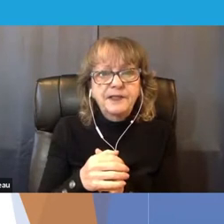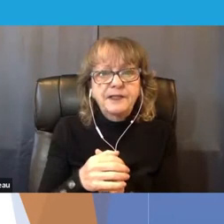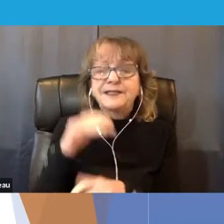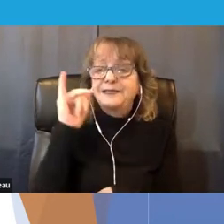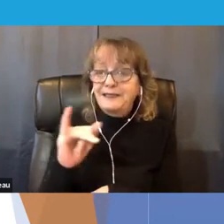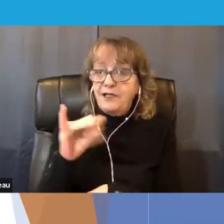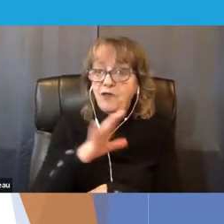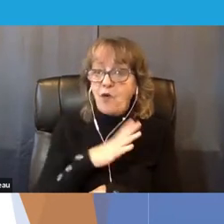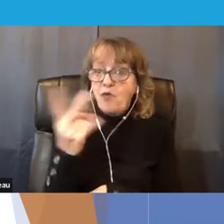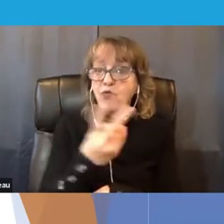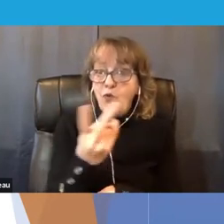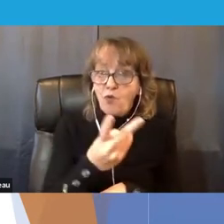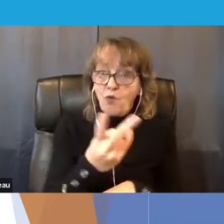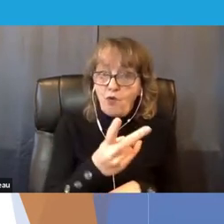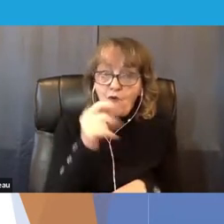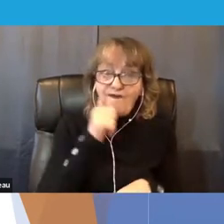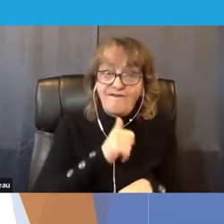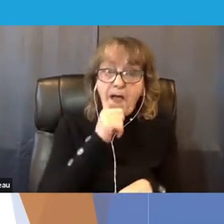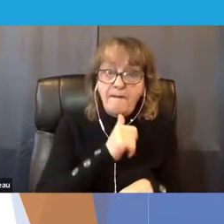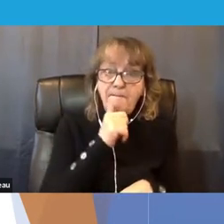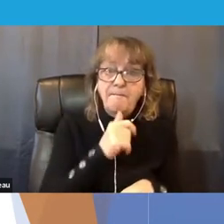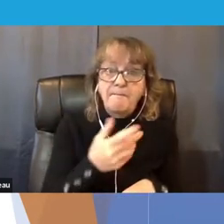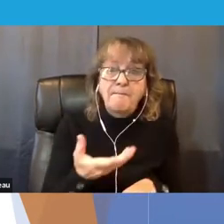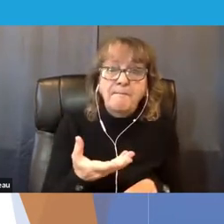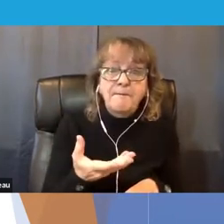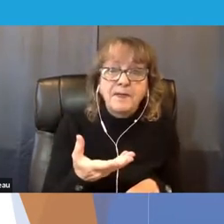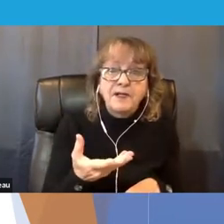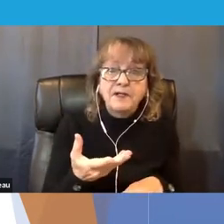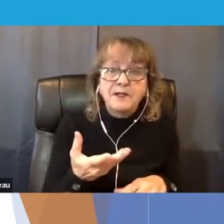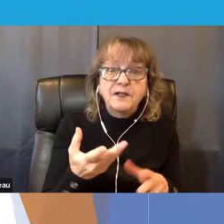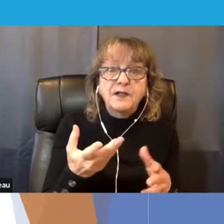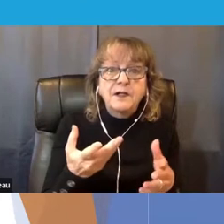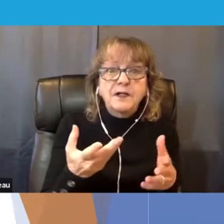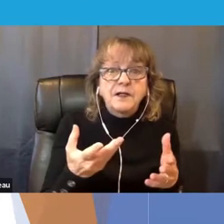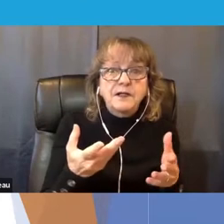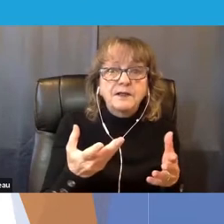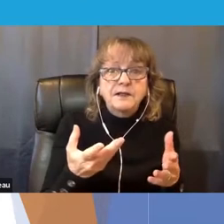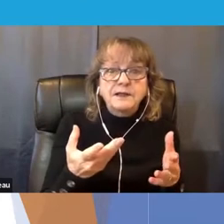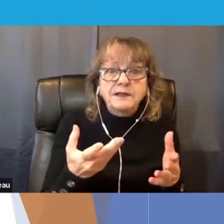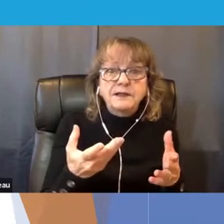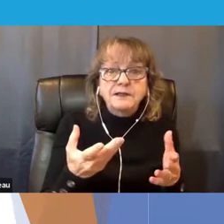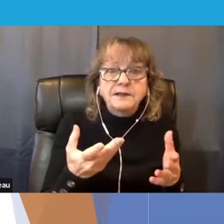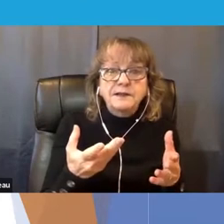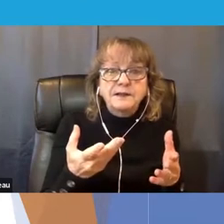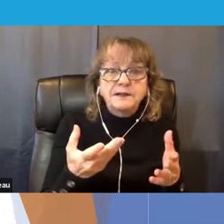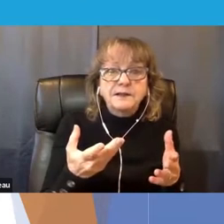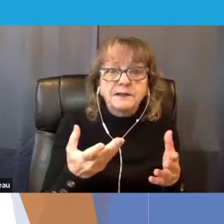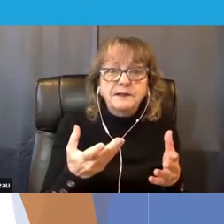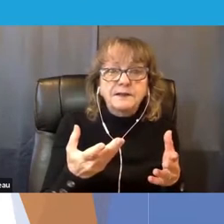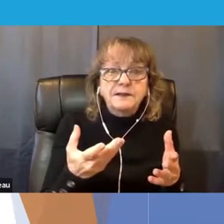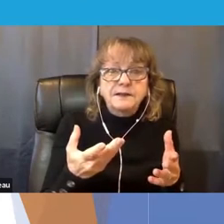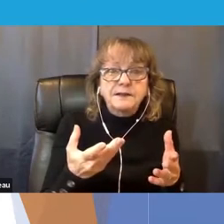femmes qui nous parlent de leur expérience, on découvre ici que